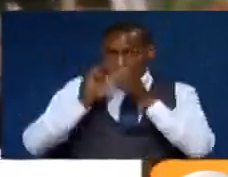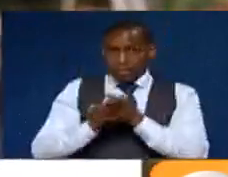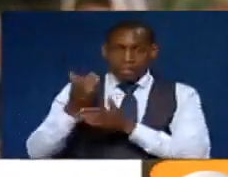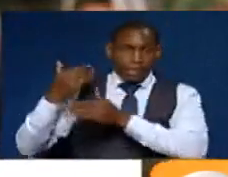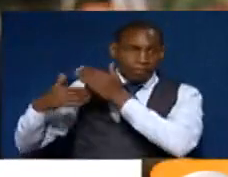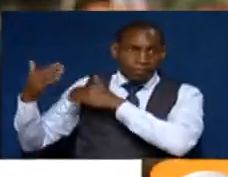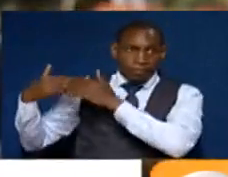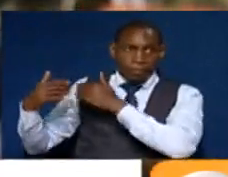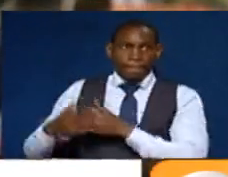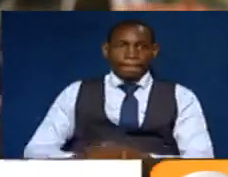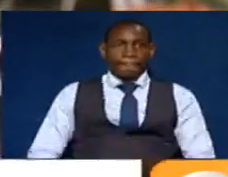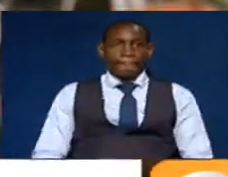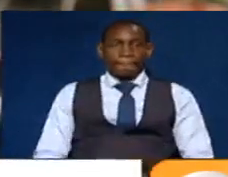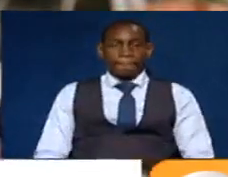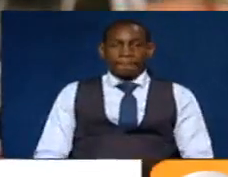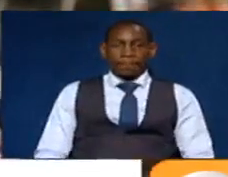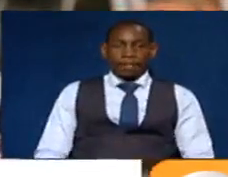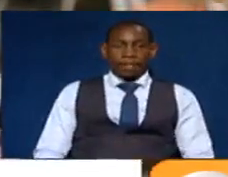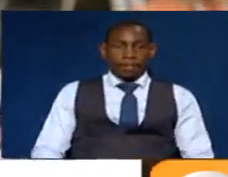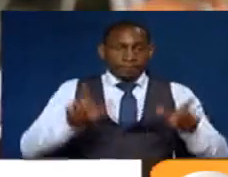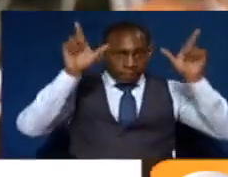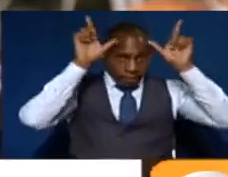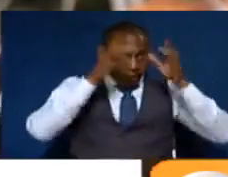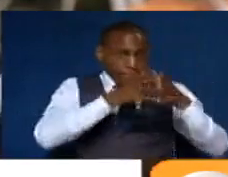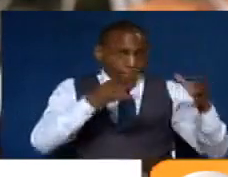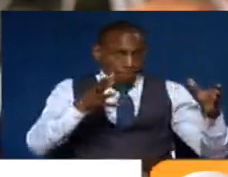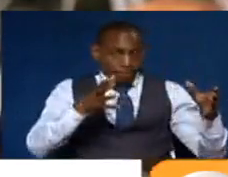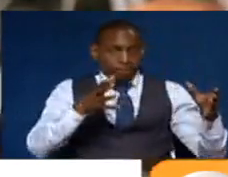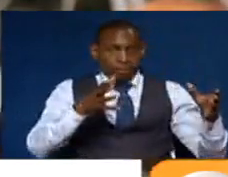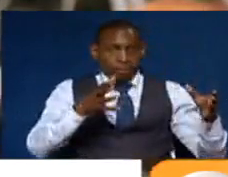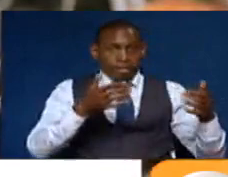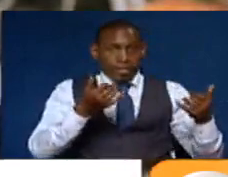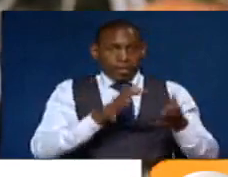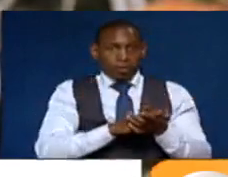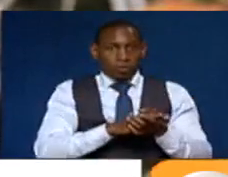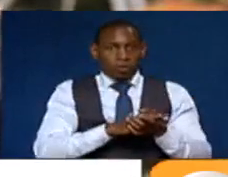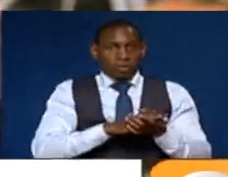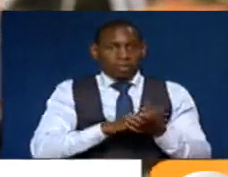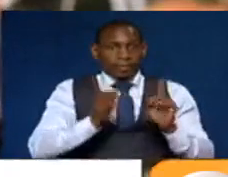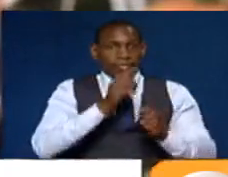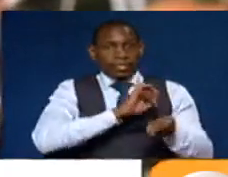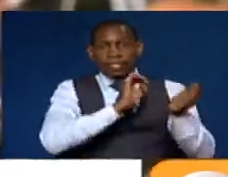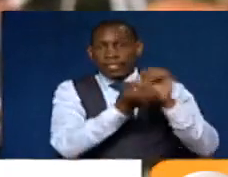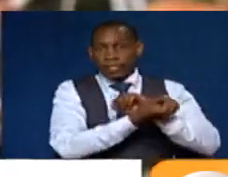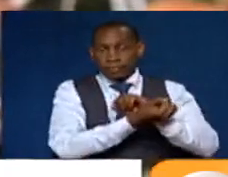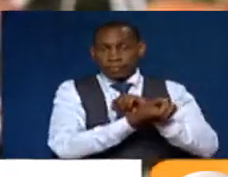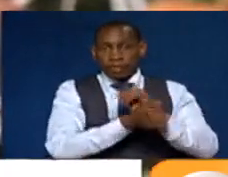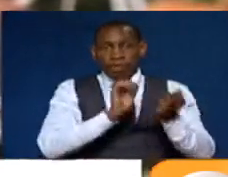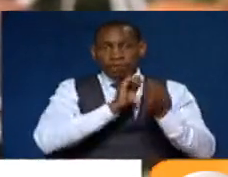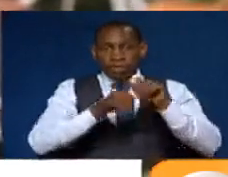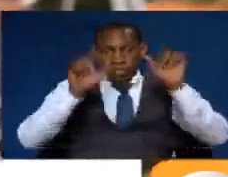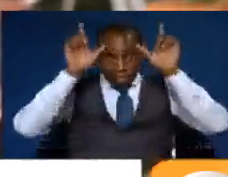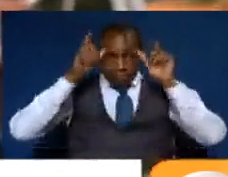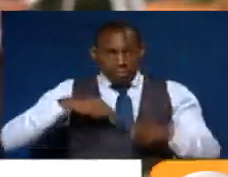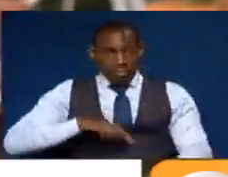kisamani. Akiwana iyo kubwa ni mtindo ya kwanza kubatilika, kubatilisha ng'ombe